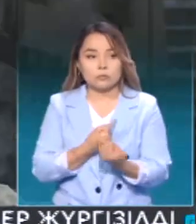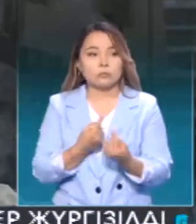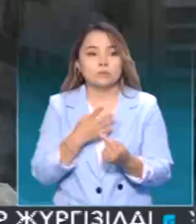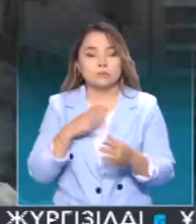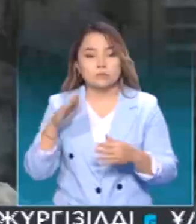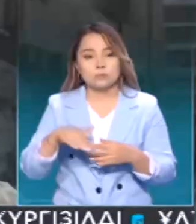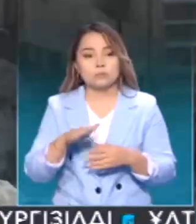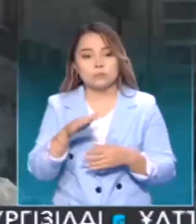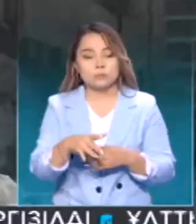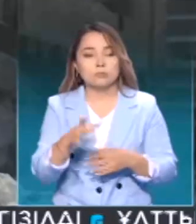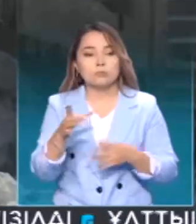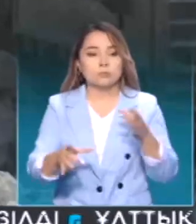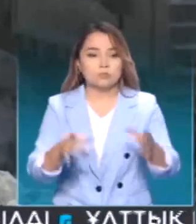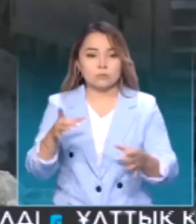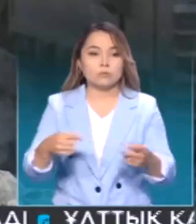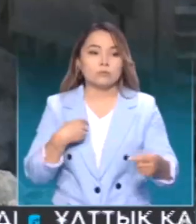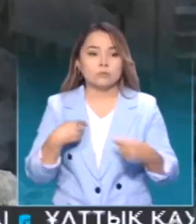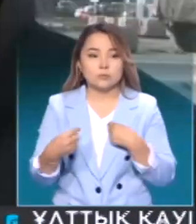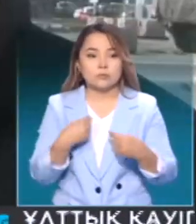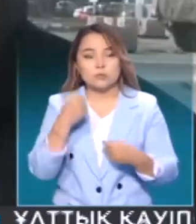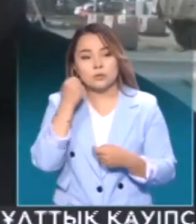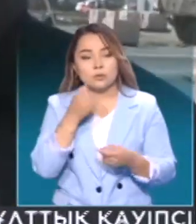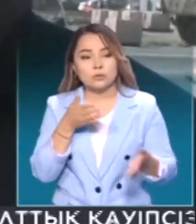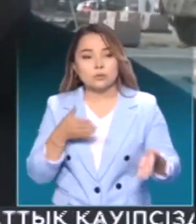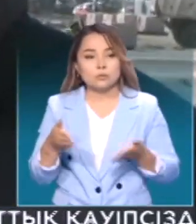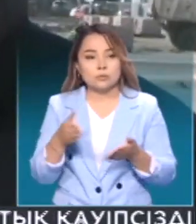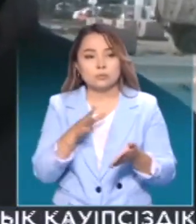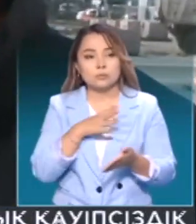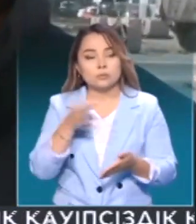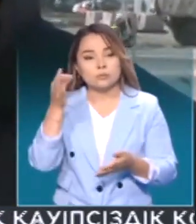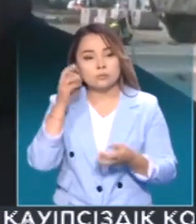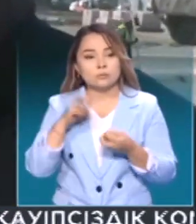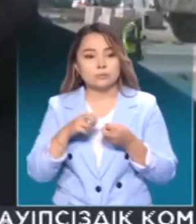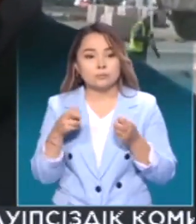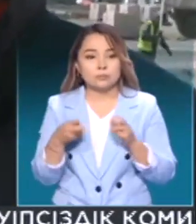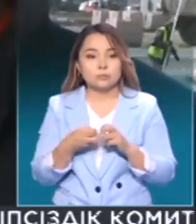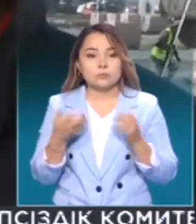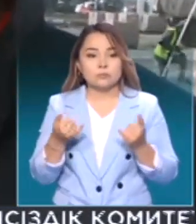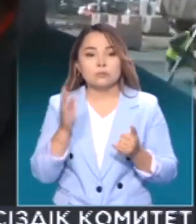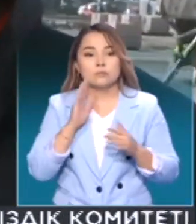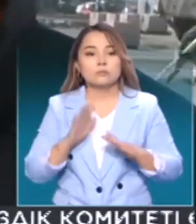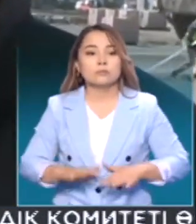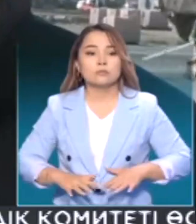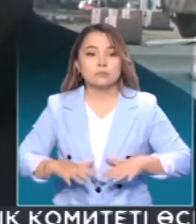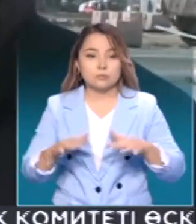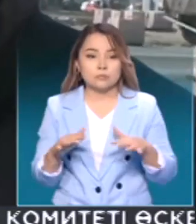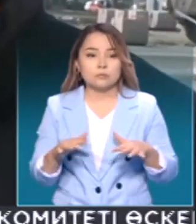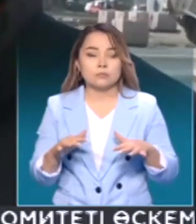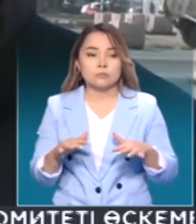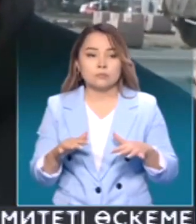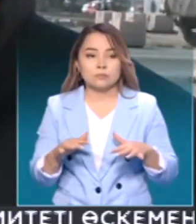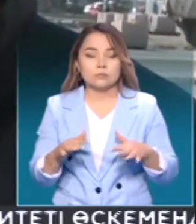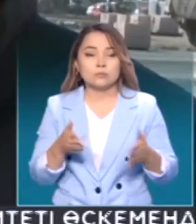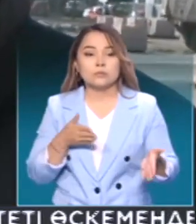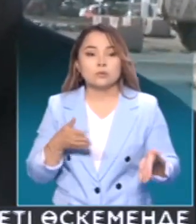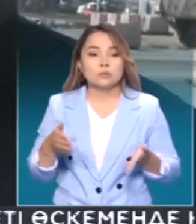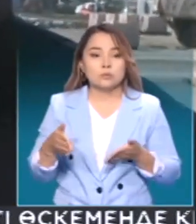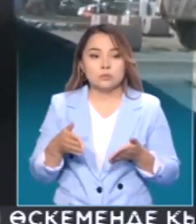ойшұңқыры жүргізушілерді әбден мезі қылған. Көктемде бұл көшелерді су басып, жаңағы